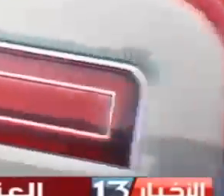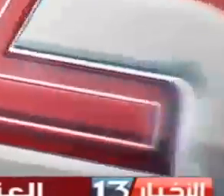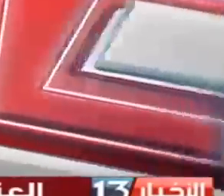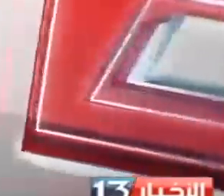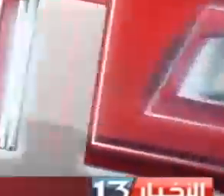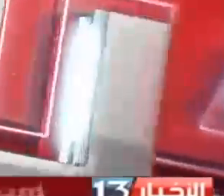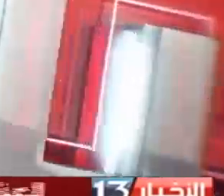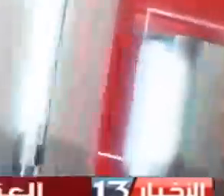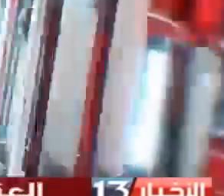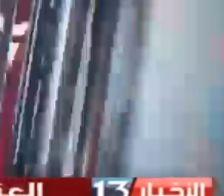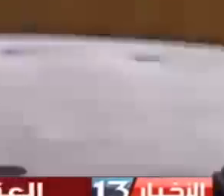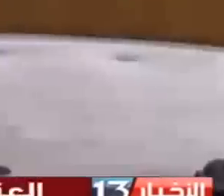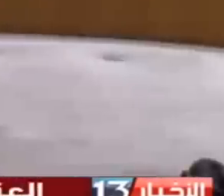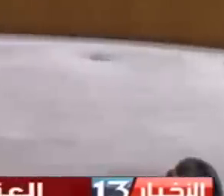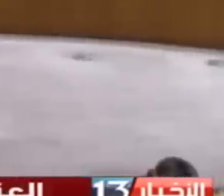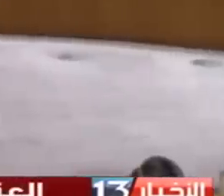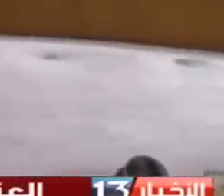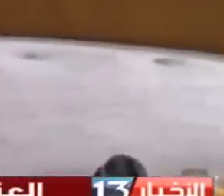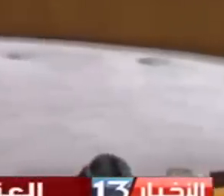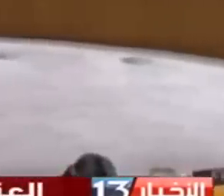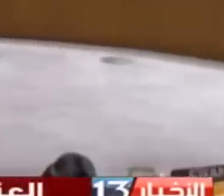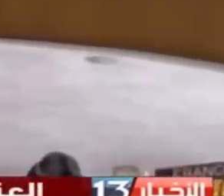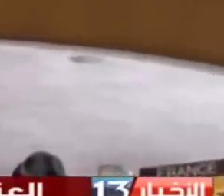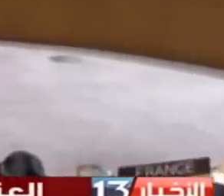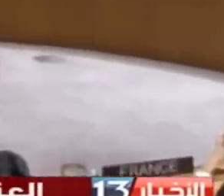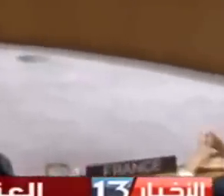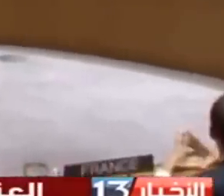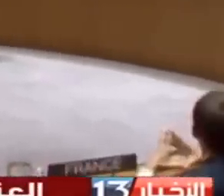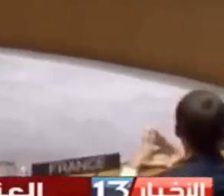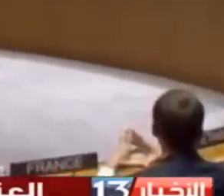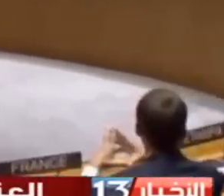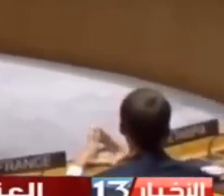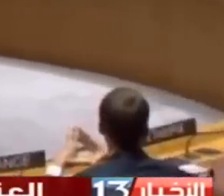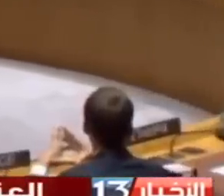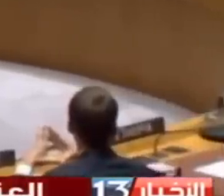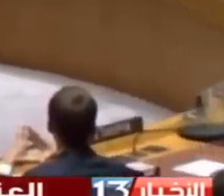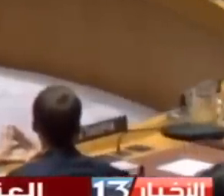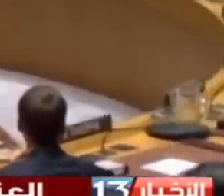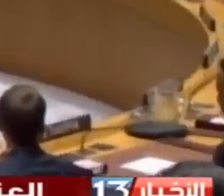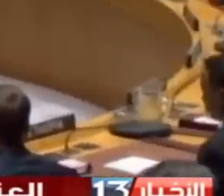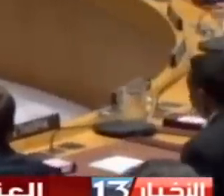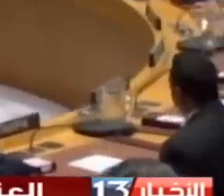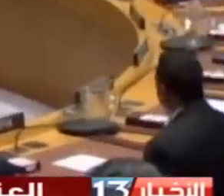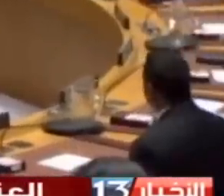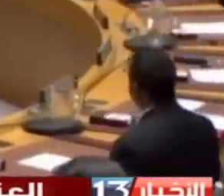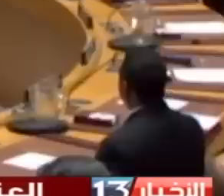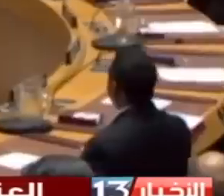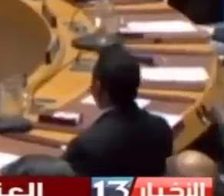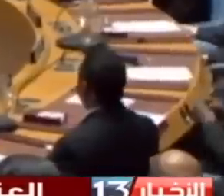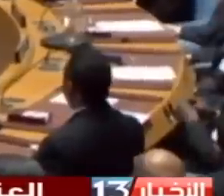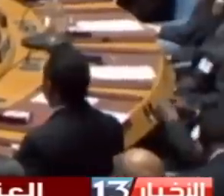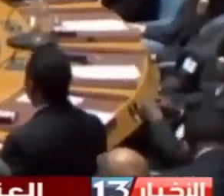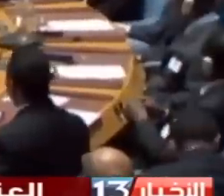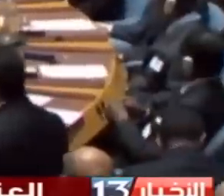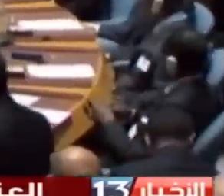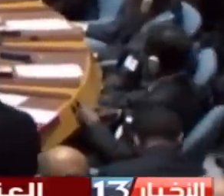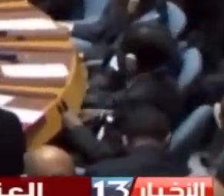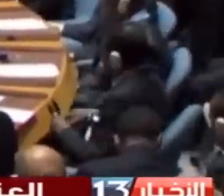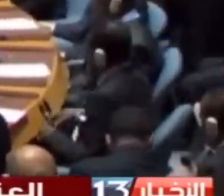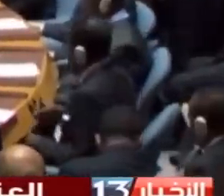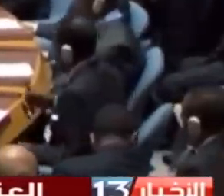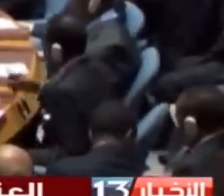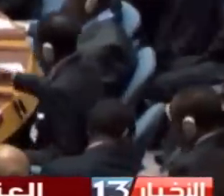مجلس الامن الدولي يعقد جلسه حول اسلحه الدمار الشامل و قاده العالم يعلنون تمسكهم بالاتفاق